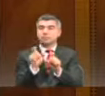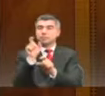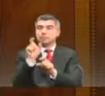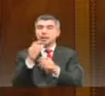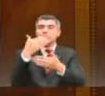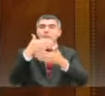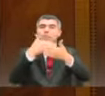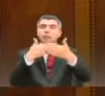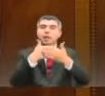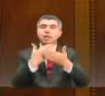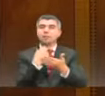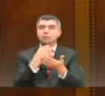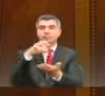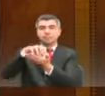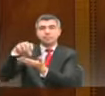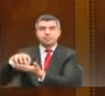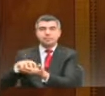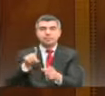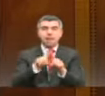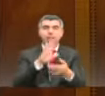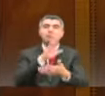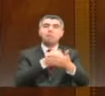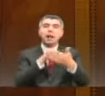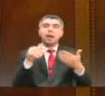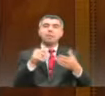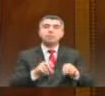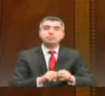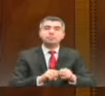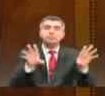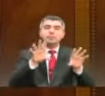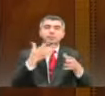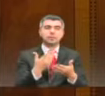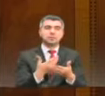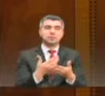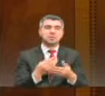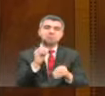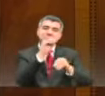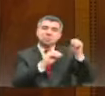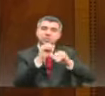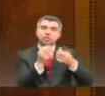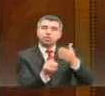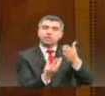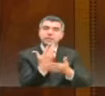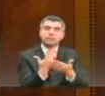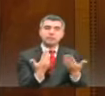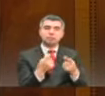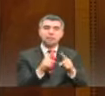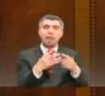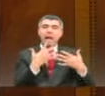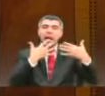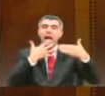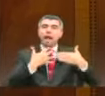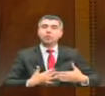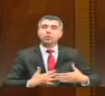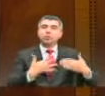العمومية من خلال إطلاق برنامج وطني لتأهيل البنيات الاستشفائية والتجهيزات